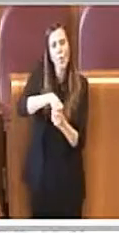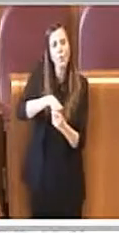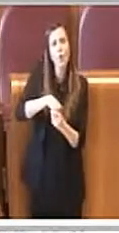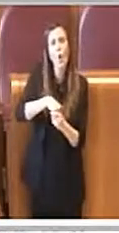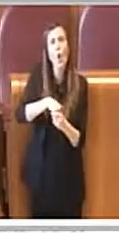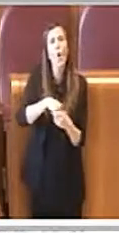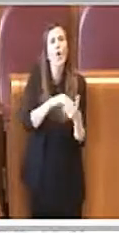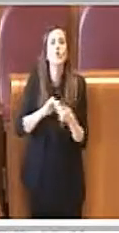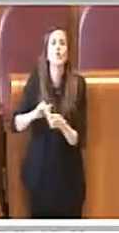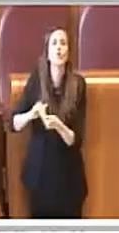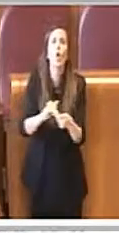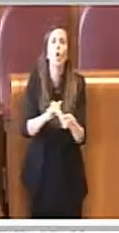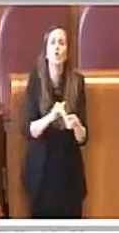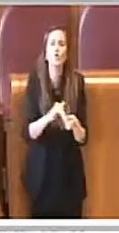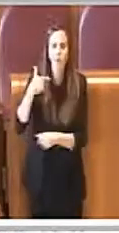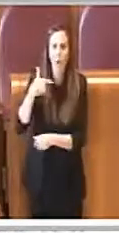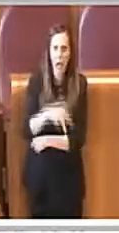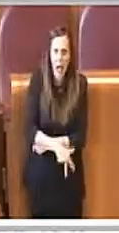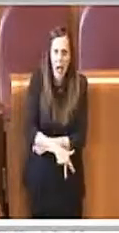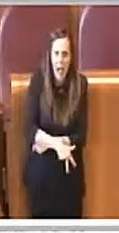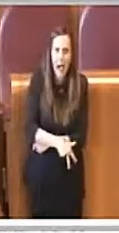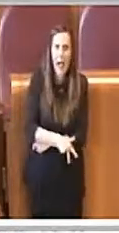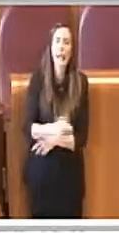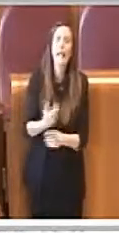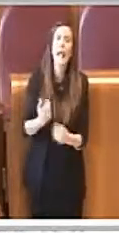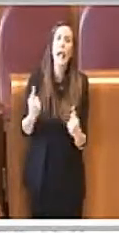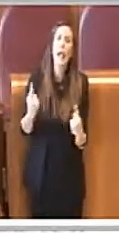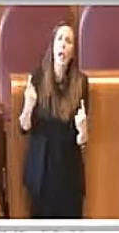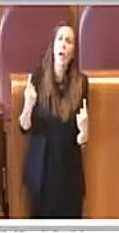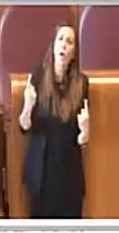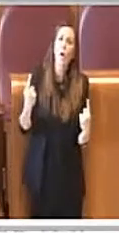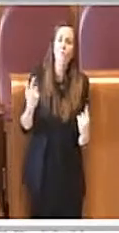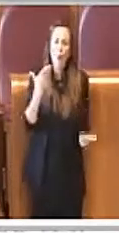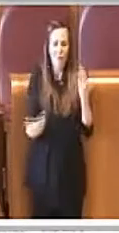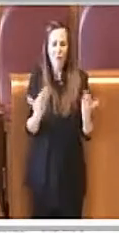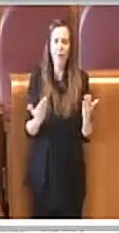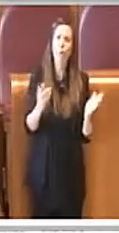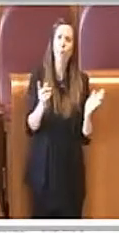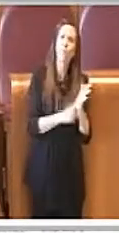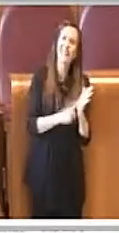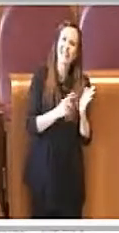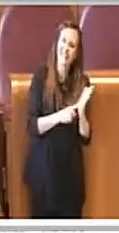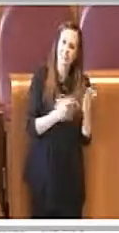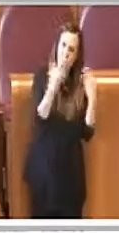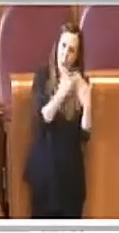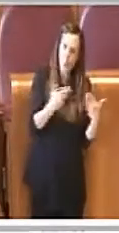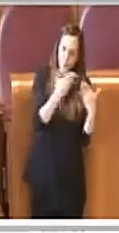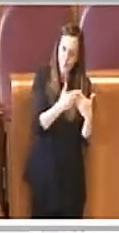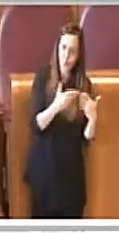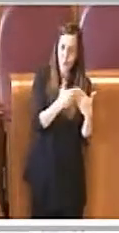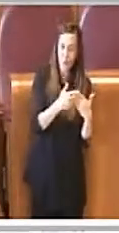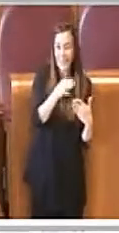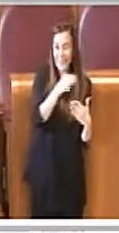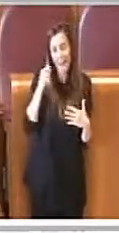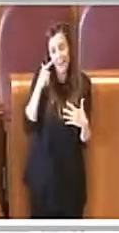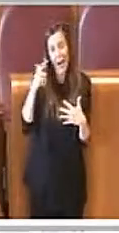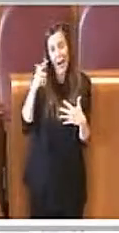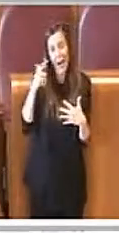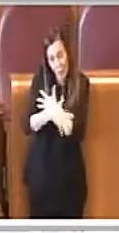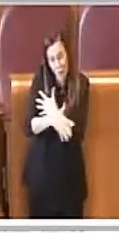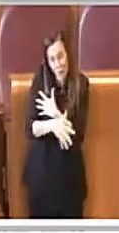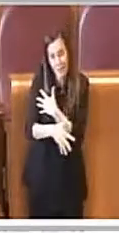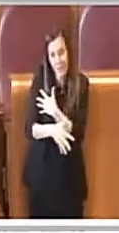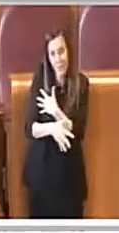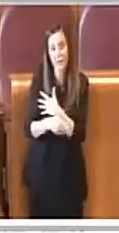che nell'ottica del diritto allo studio, quindi probabilmente c'è da fare un approfondimento in tal senso. Quindi